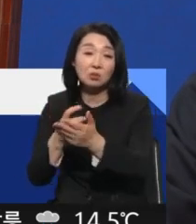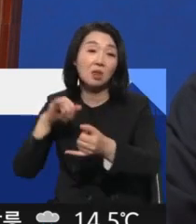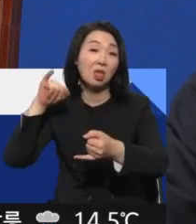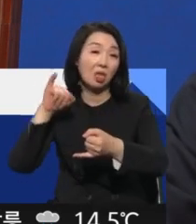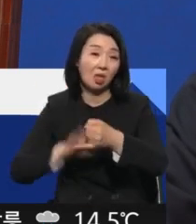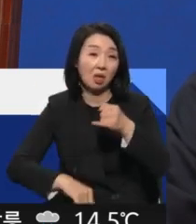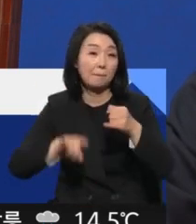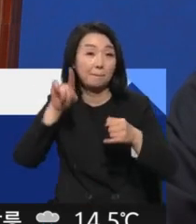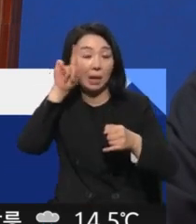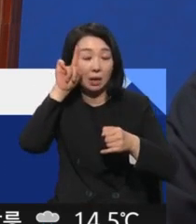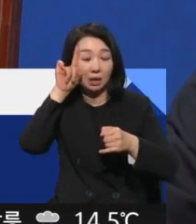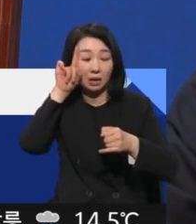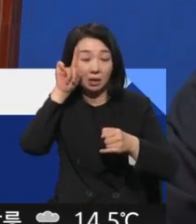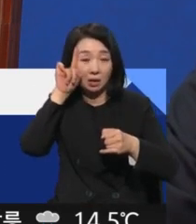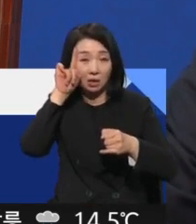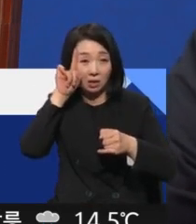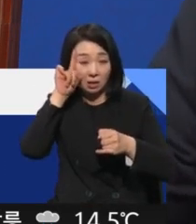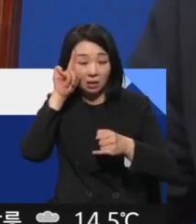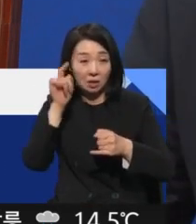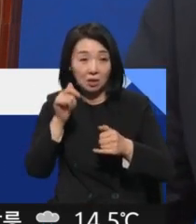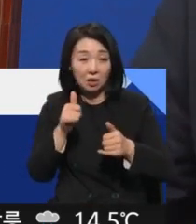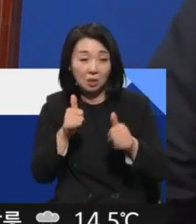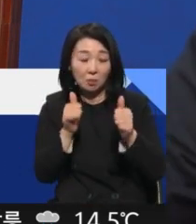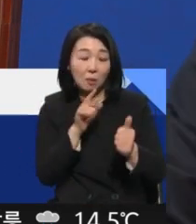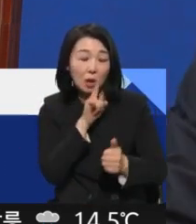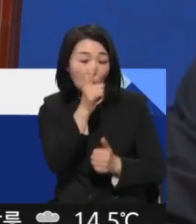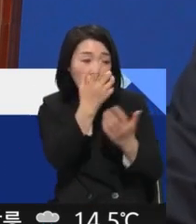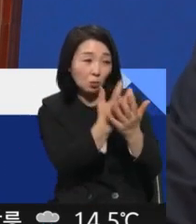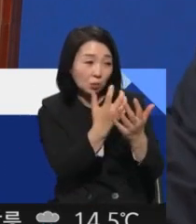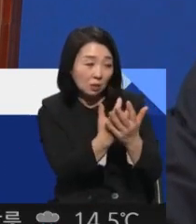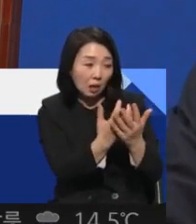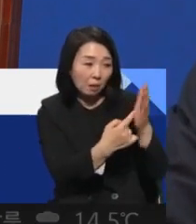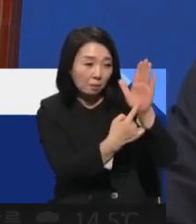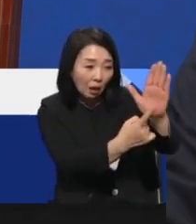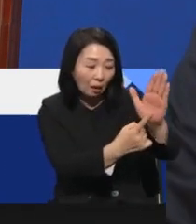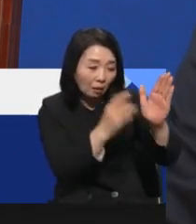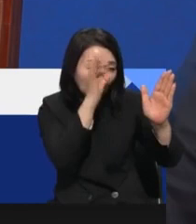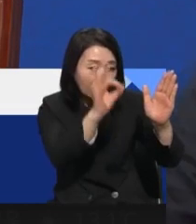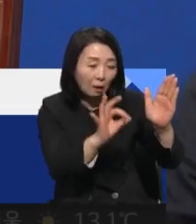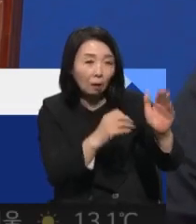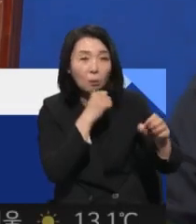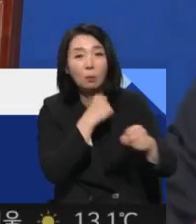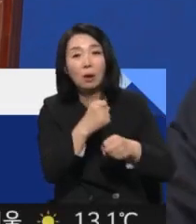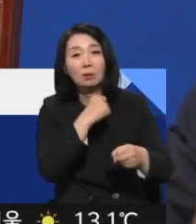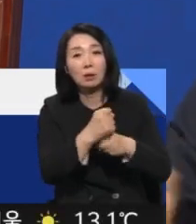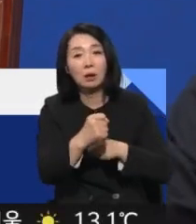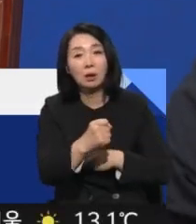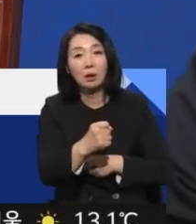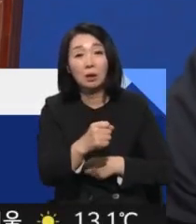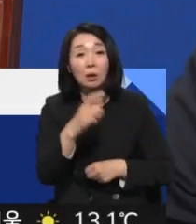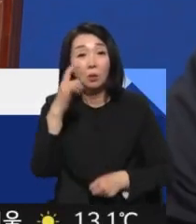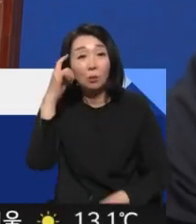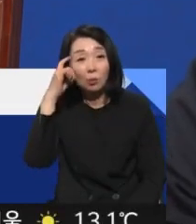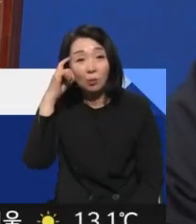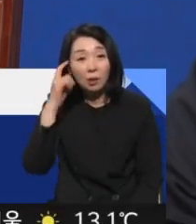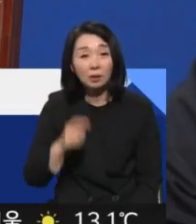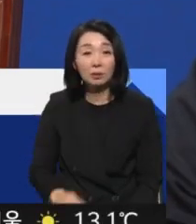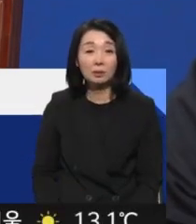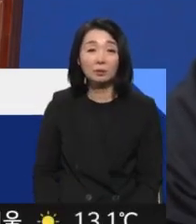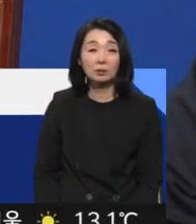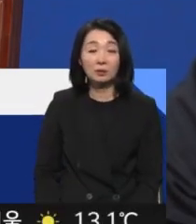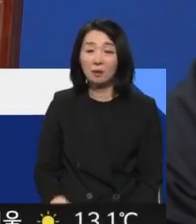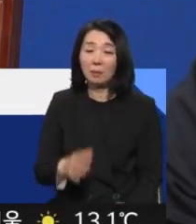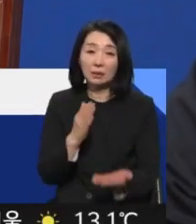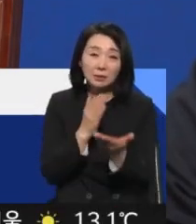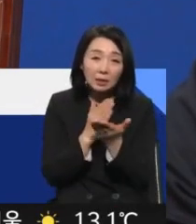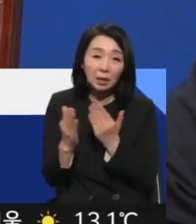공소장을 방불케 한 보도자료 배포는 황당하기까지 합니다 대감게이트 시즌 2입니다